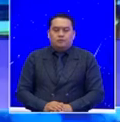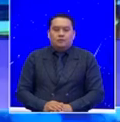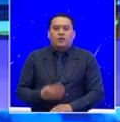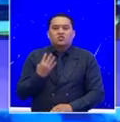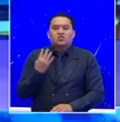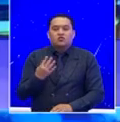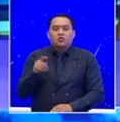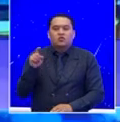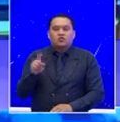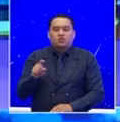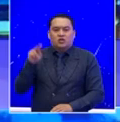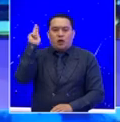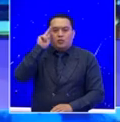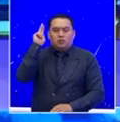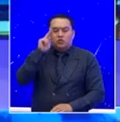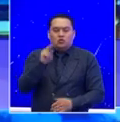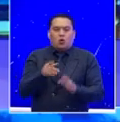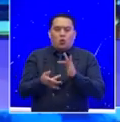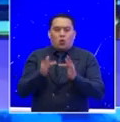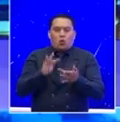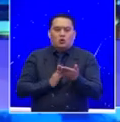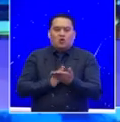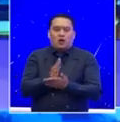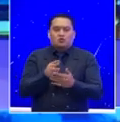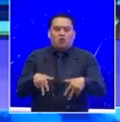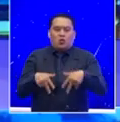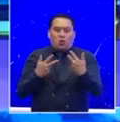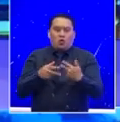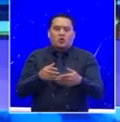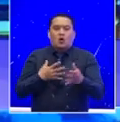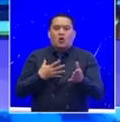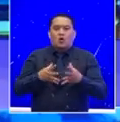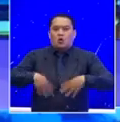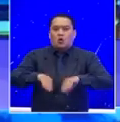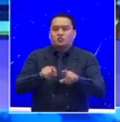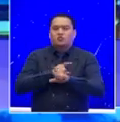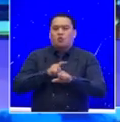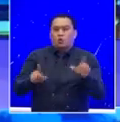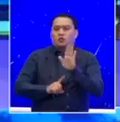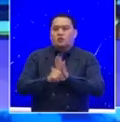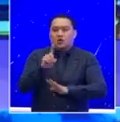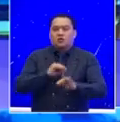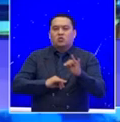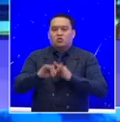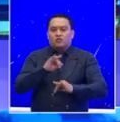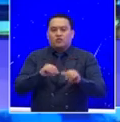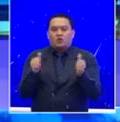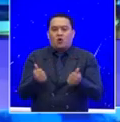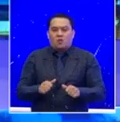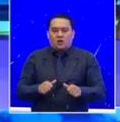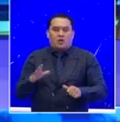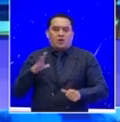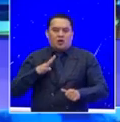Четвертая четверть в режиме онлайн. Уроки для большинства учащихся общеобразовательных школ начались в дистанционном